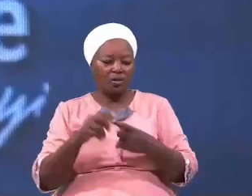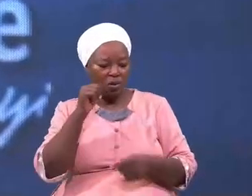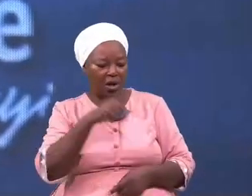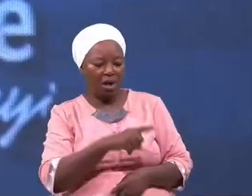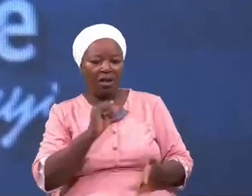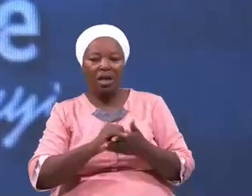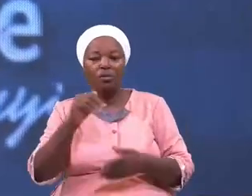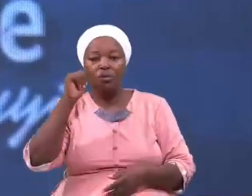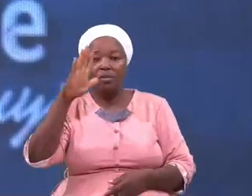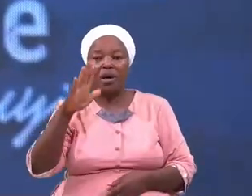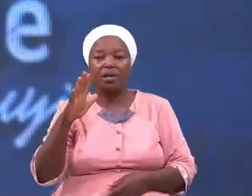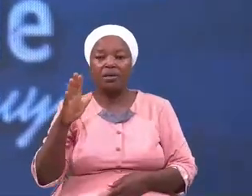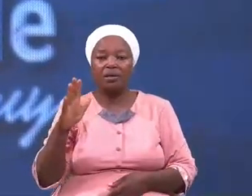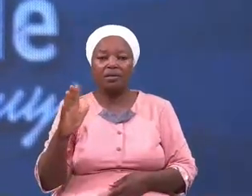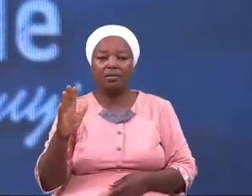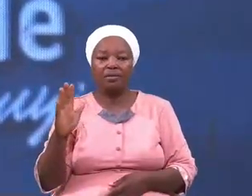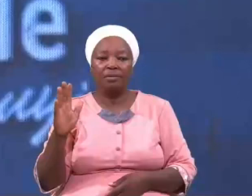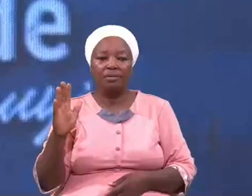mais Jésus lui dit,